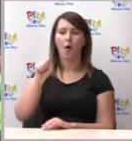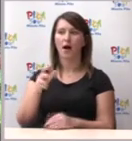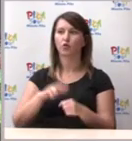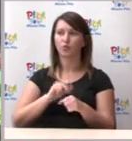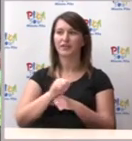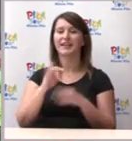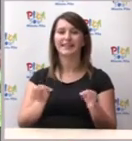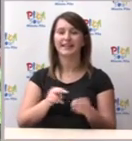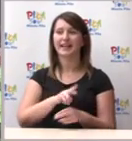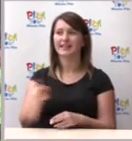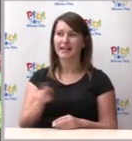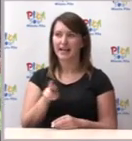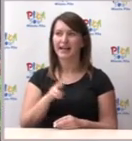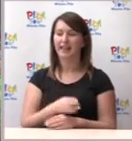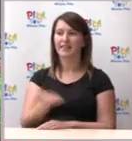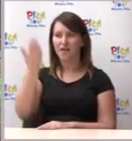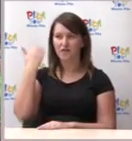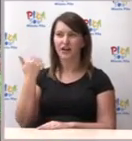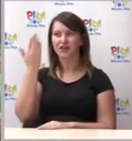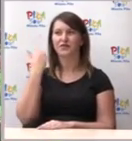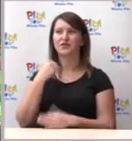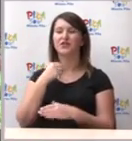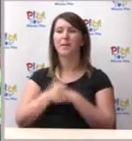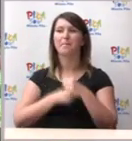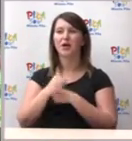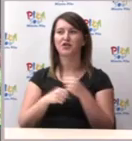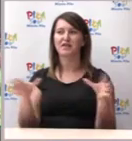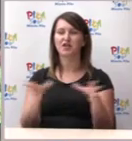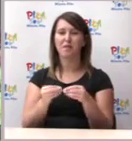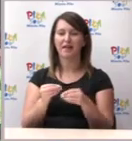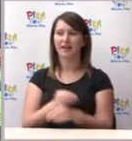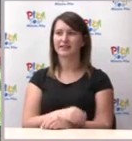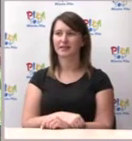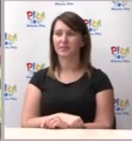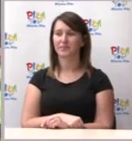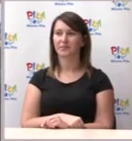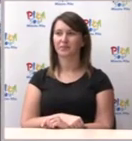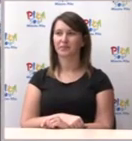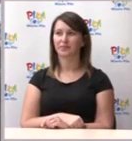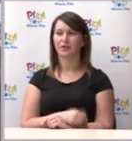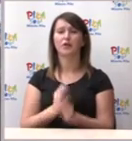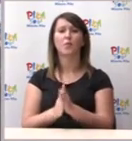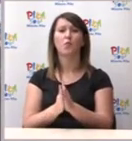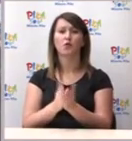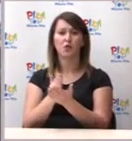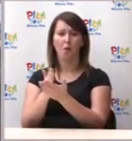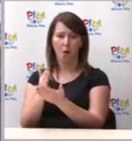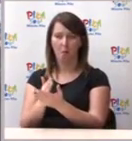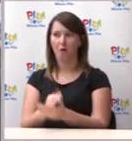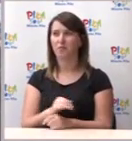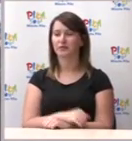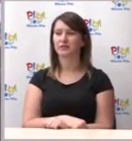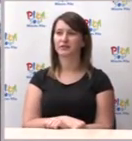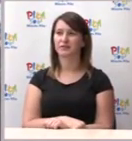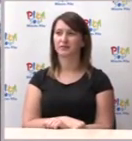wówczas w dziale marketingu. I pierwszą osobą, do której ja się zwróciłem o pomoc i nie odmówił tej pomocy i ta